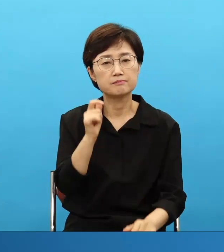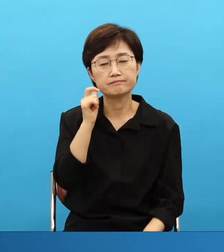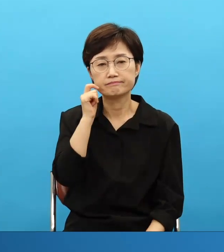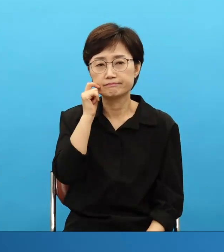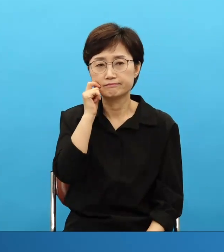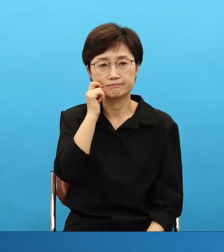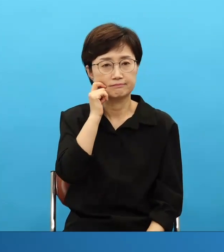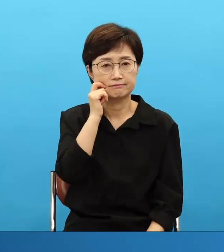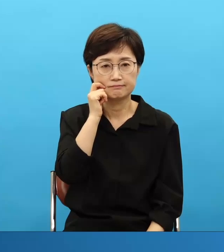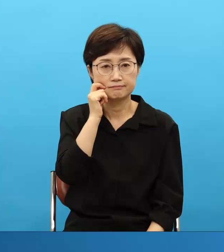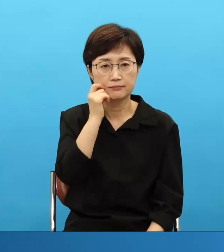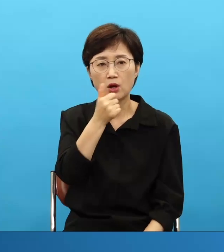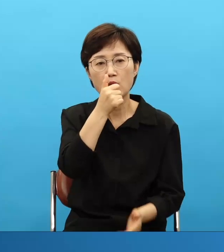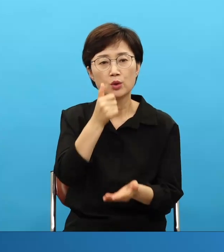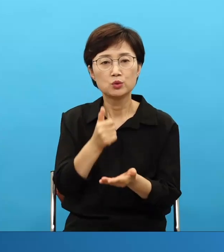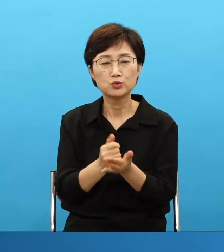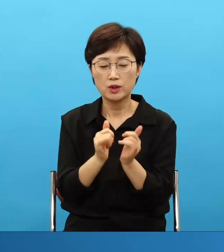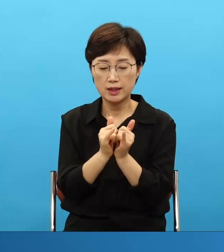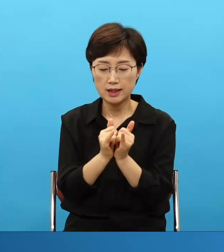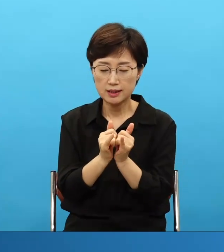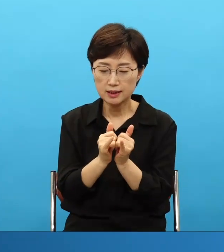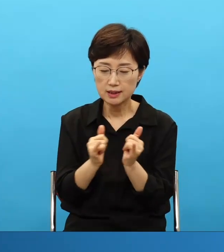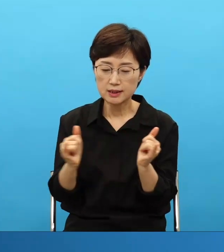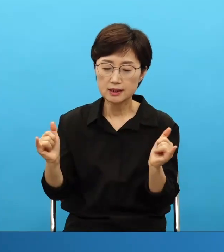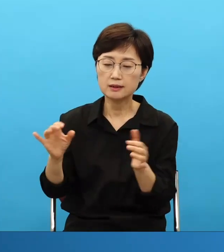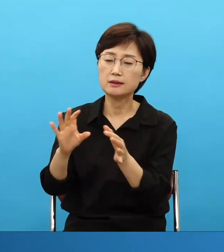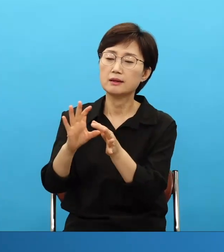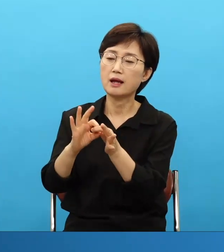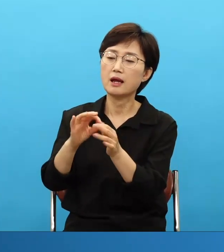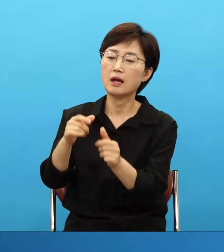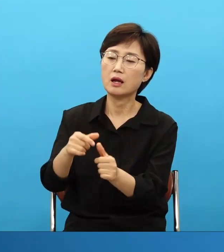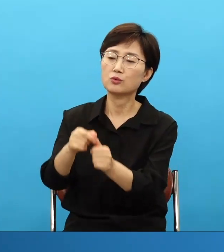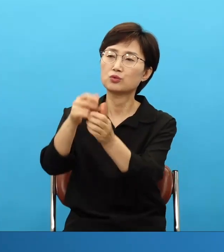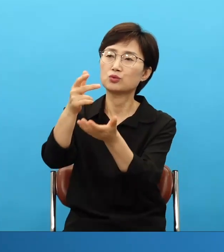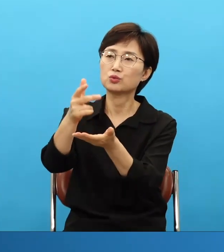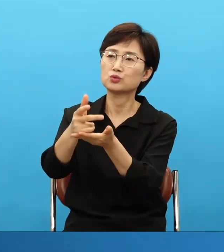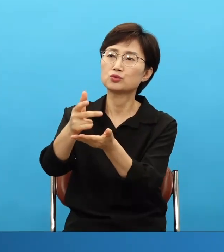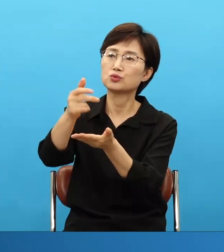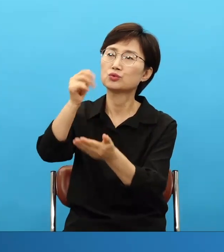찬송드리세 는 죄인의